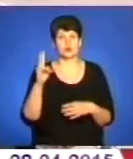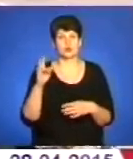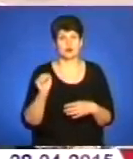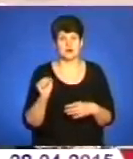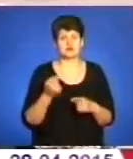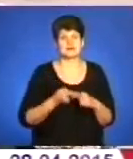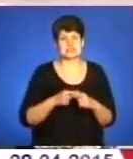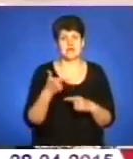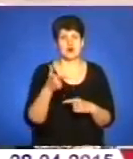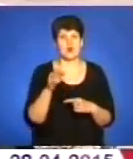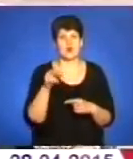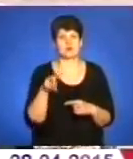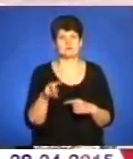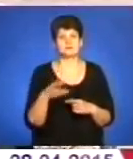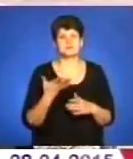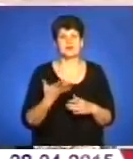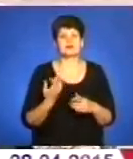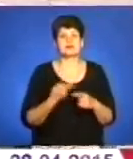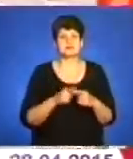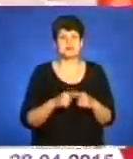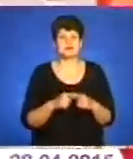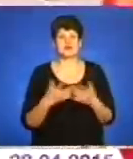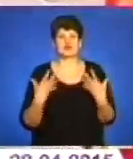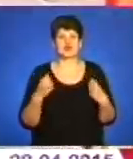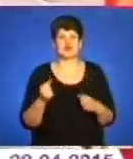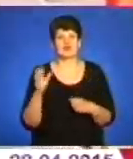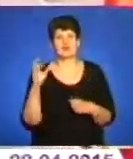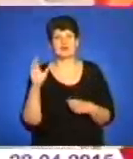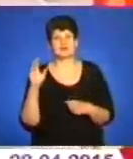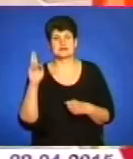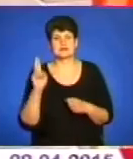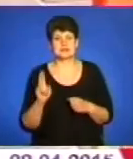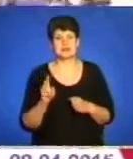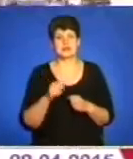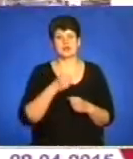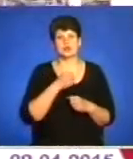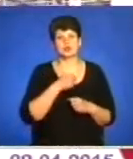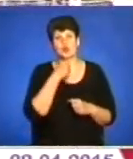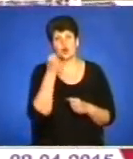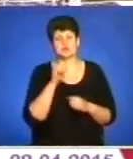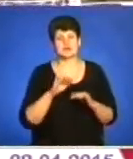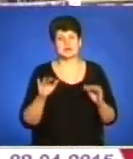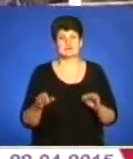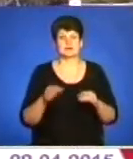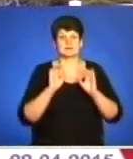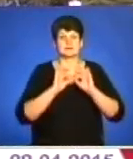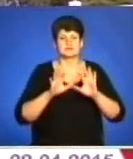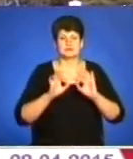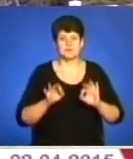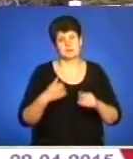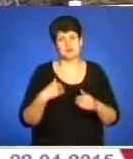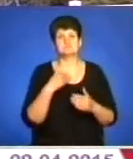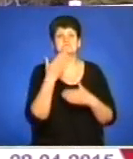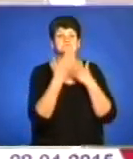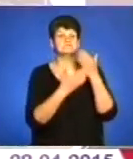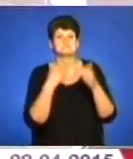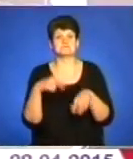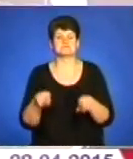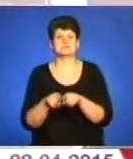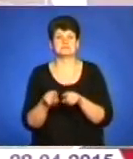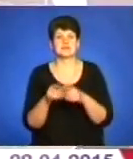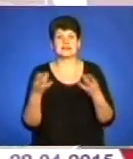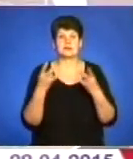не має права заходити суперник. Тобто, от, і так виходить, що якщо, наприклад, суперник збиває юку,